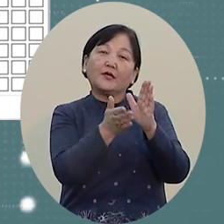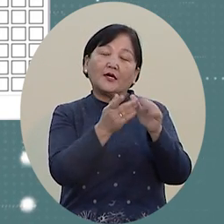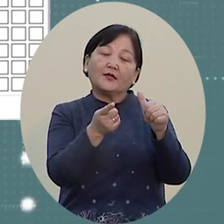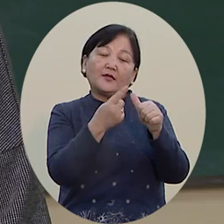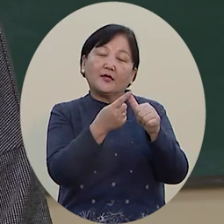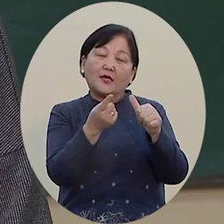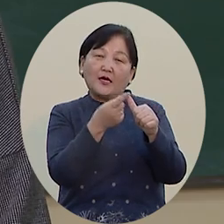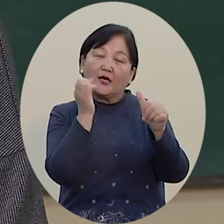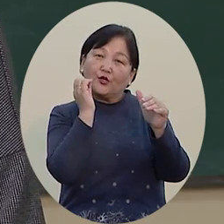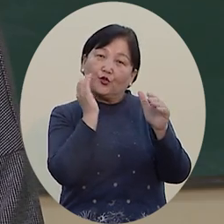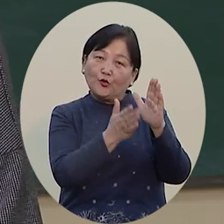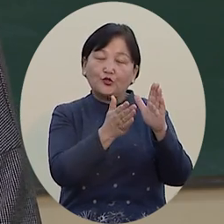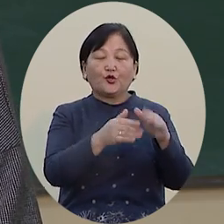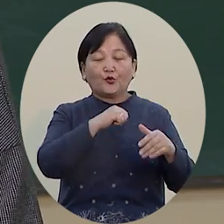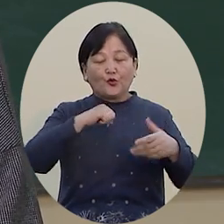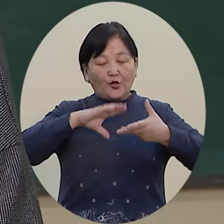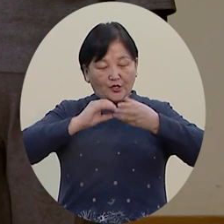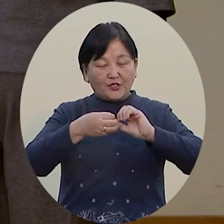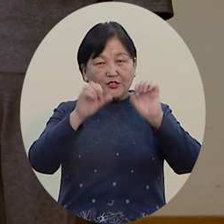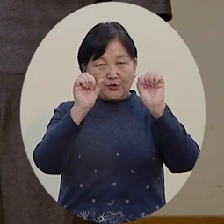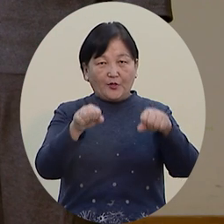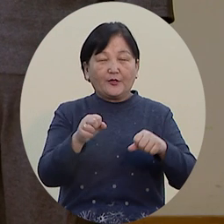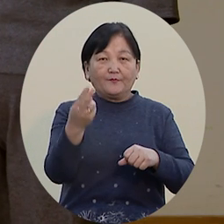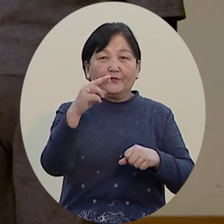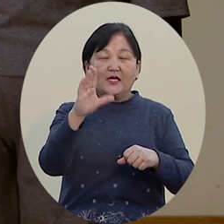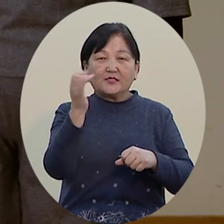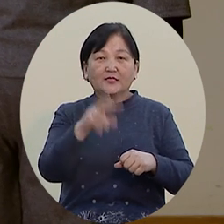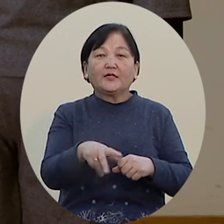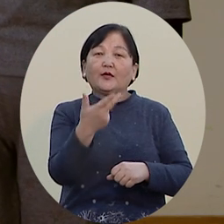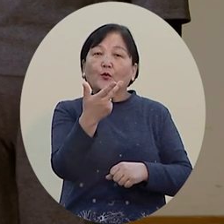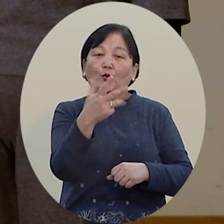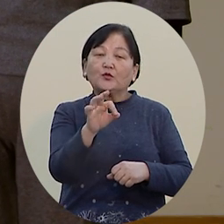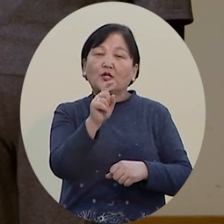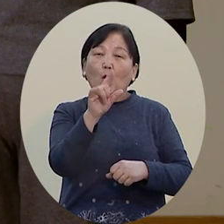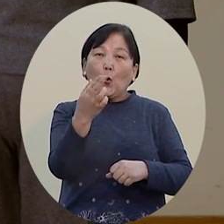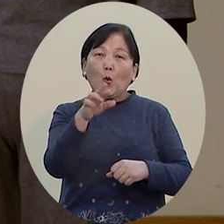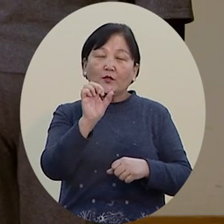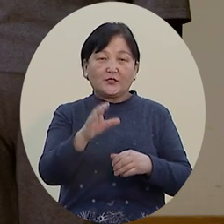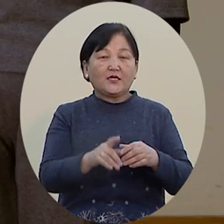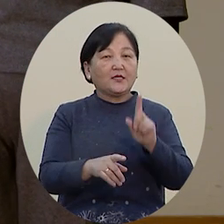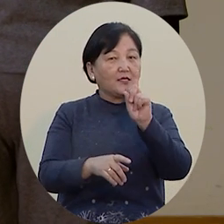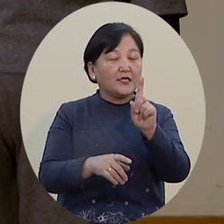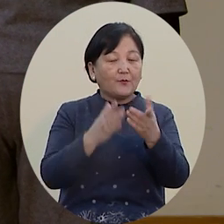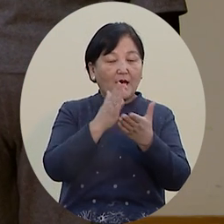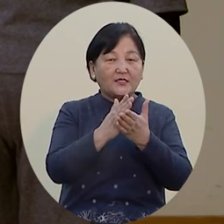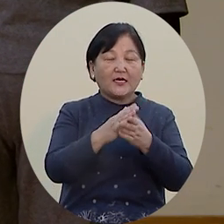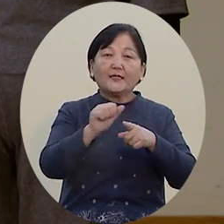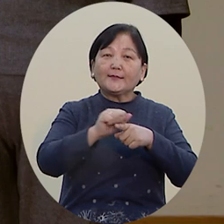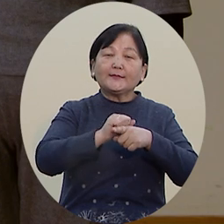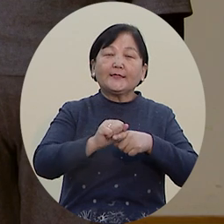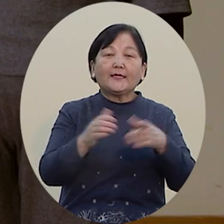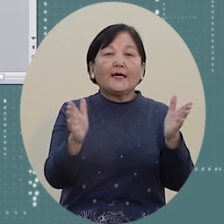За ингээд бүгдээрээ ажилдаа орцгоё. За бүгдээрээ дасгал нэгийг ажиллая. 30 дугаар хуудсан дээр байгаа дасгал нэгийг